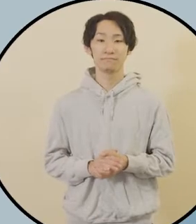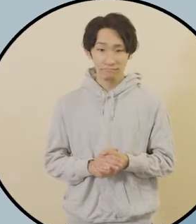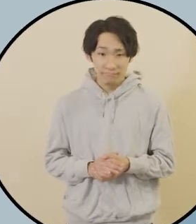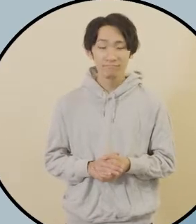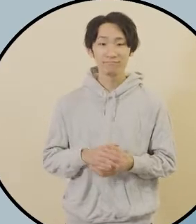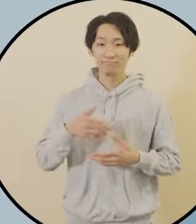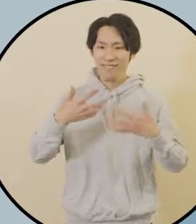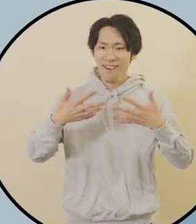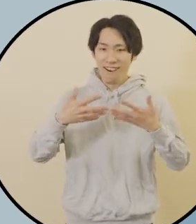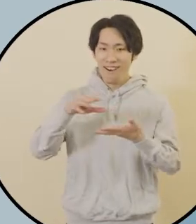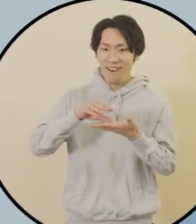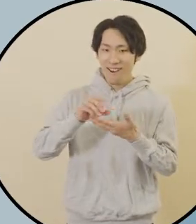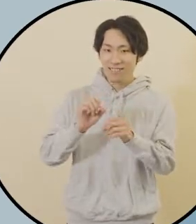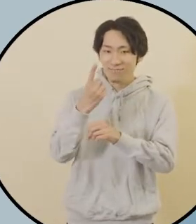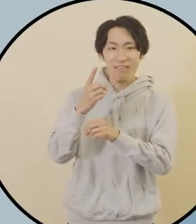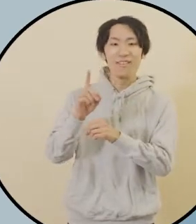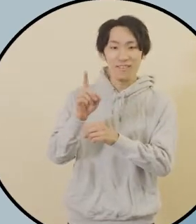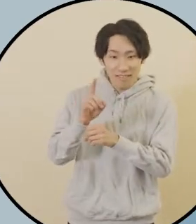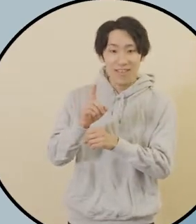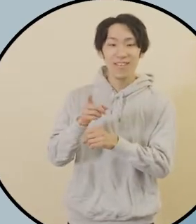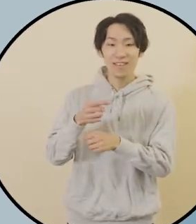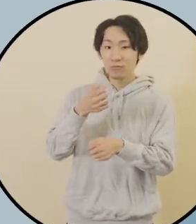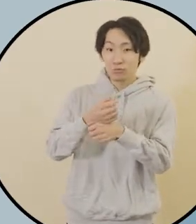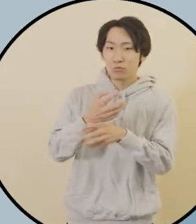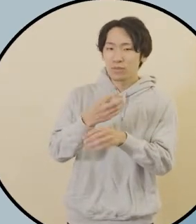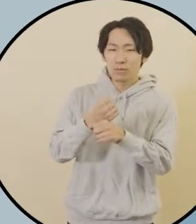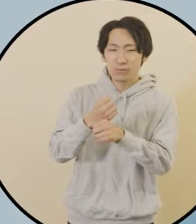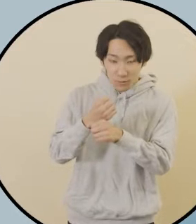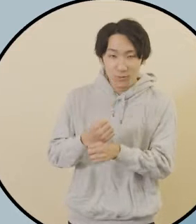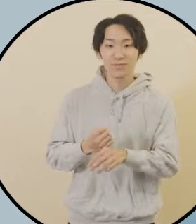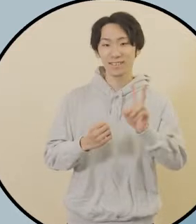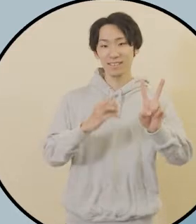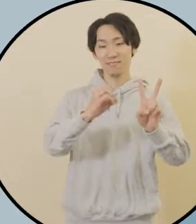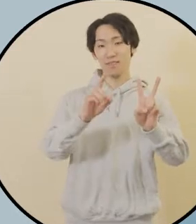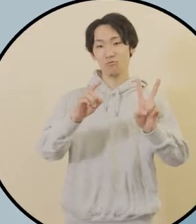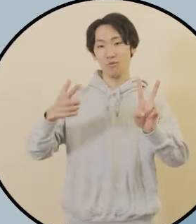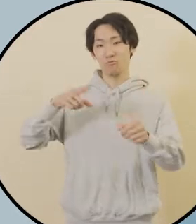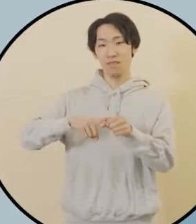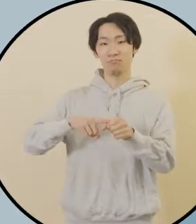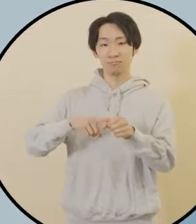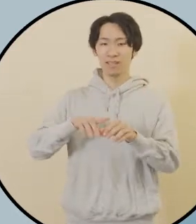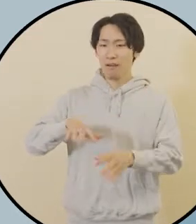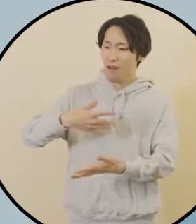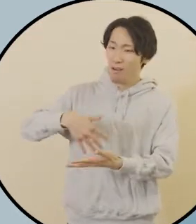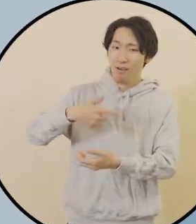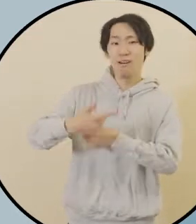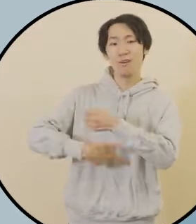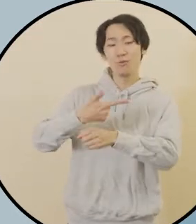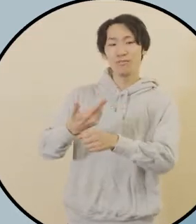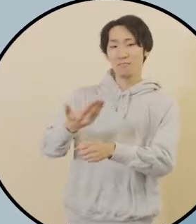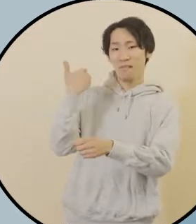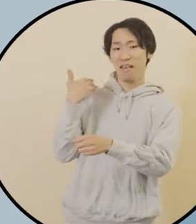はいこの作品を撮りに至ったきっかけはまずこの作品を作ったのが2016年でも